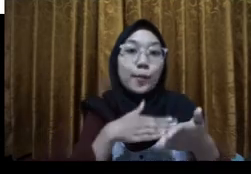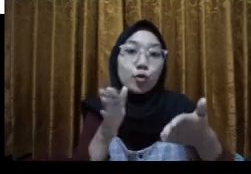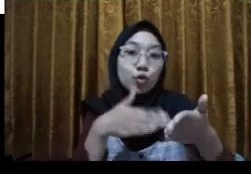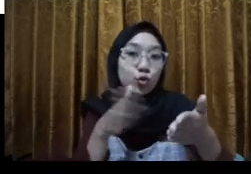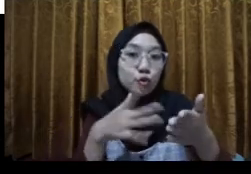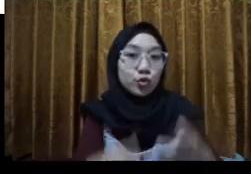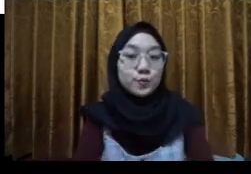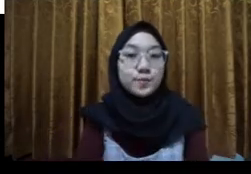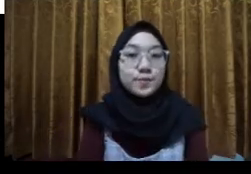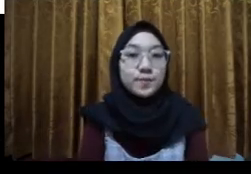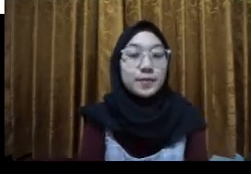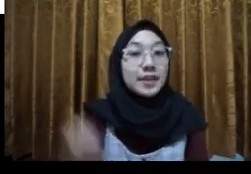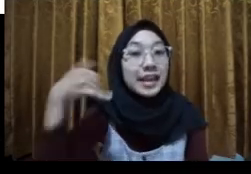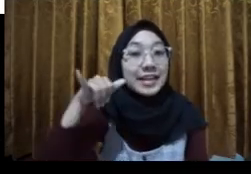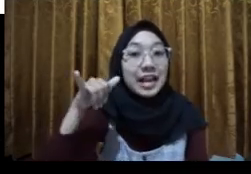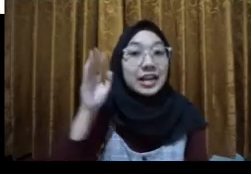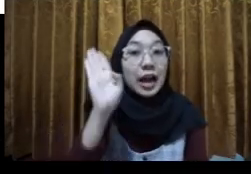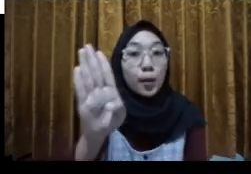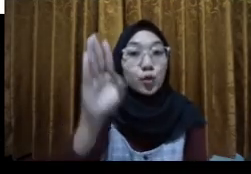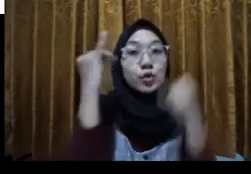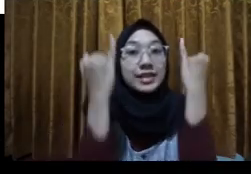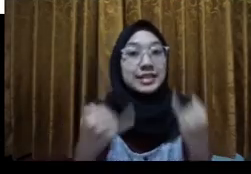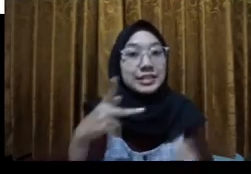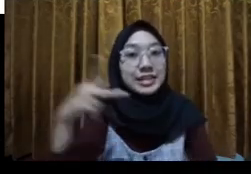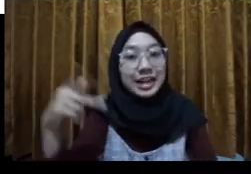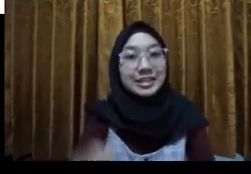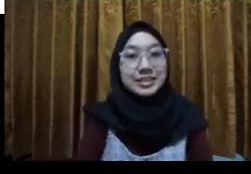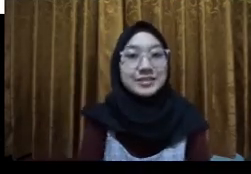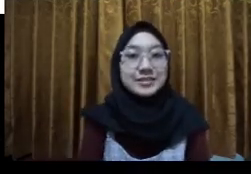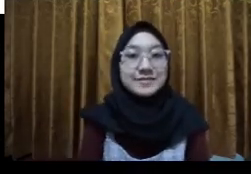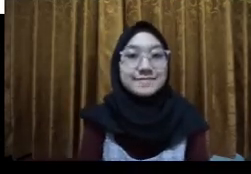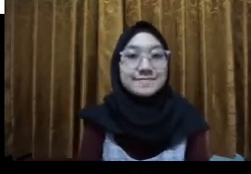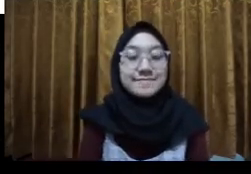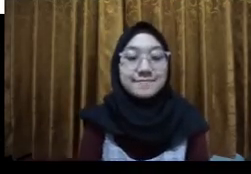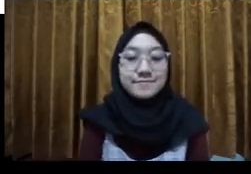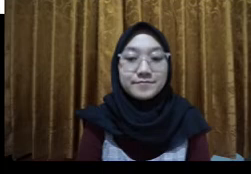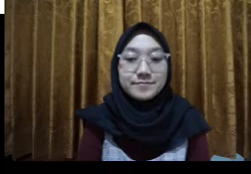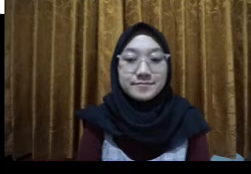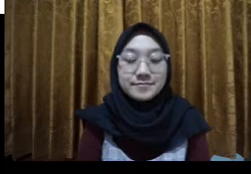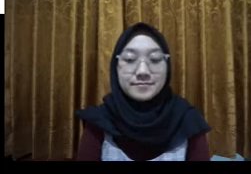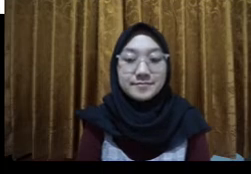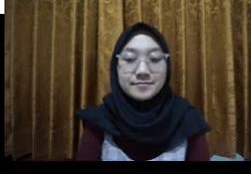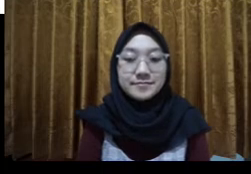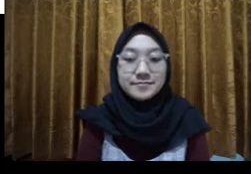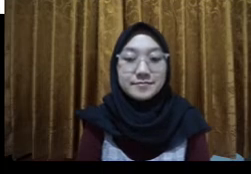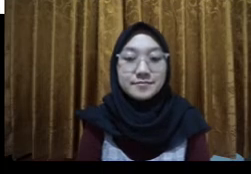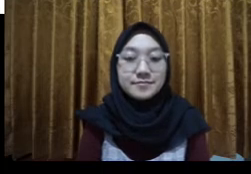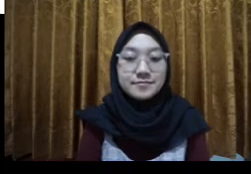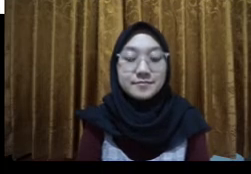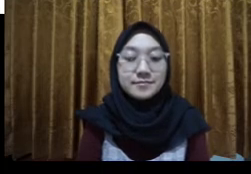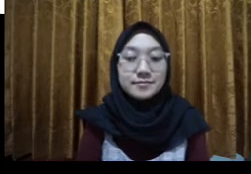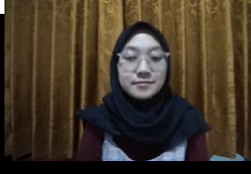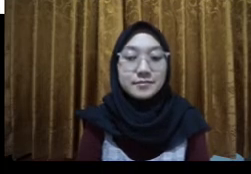buku. Jadi di sini kita bisa menekan Shift Tab untuk mundur 2 kali ya. Items view earlier this week will